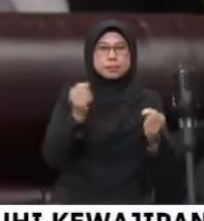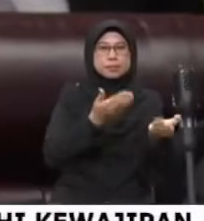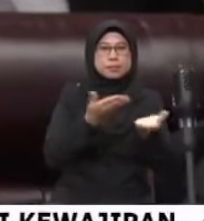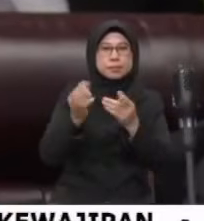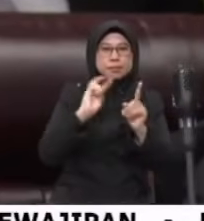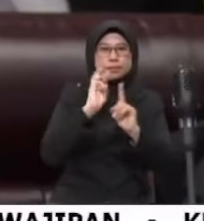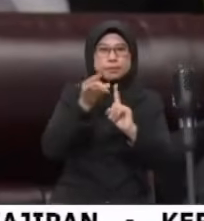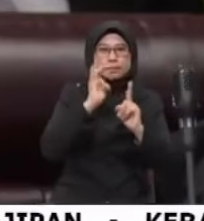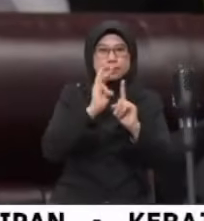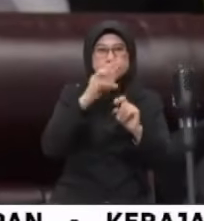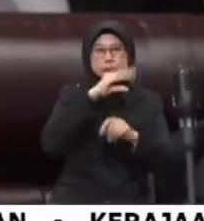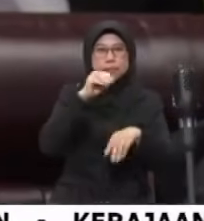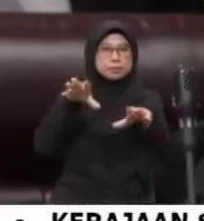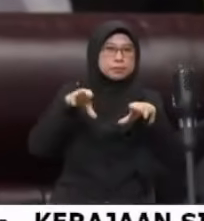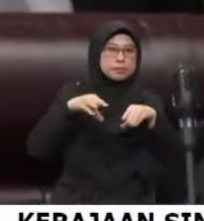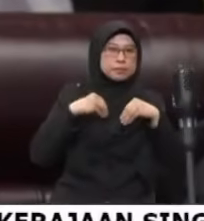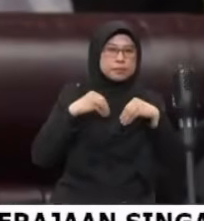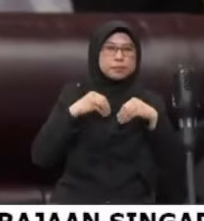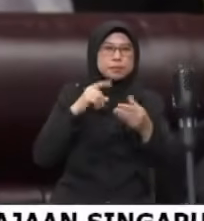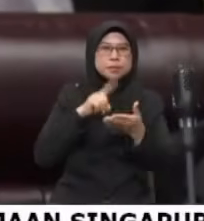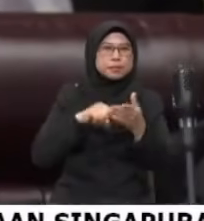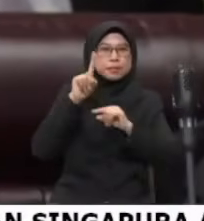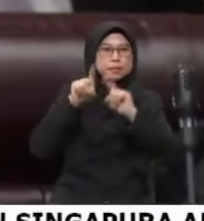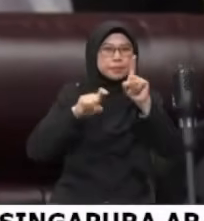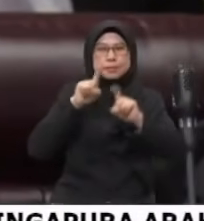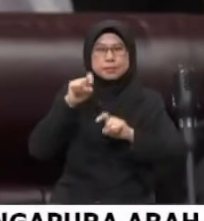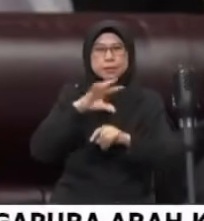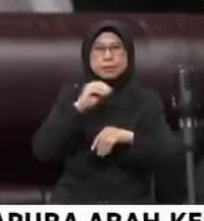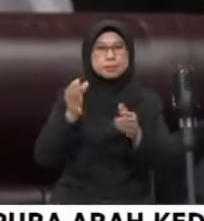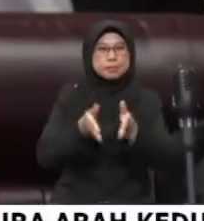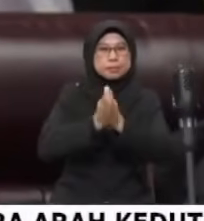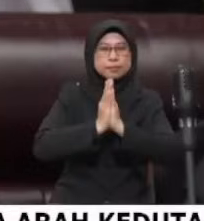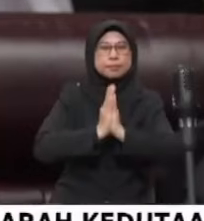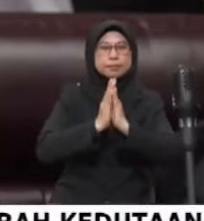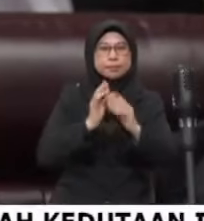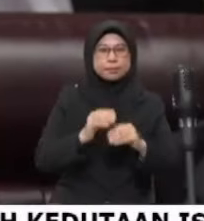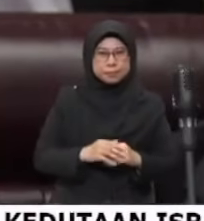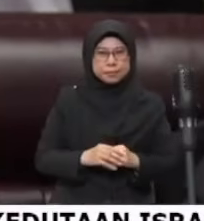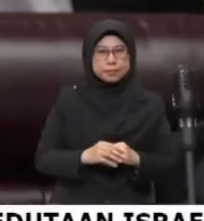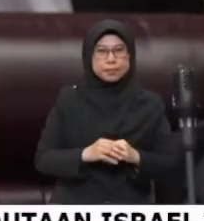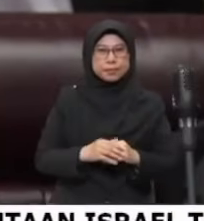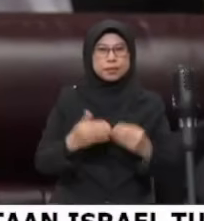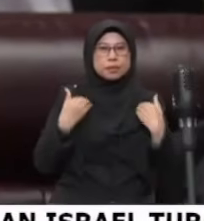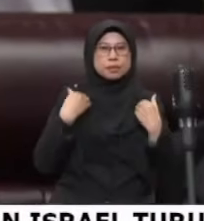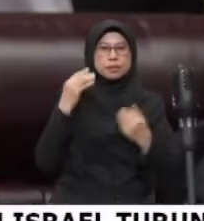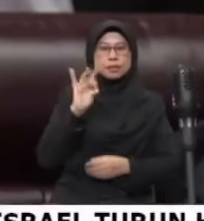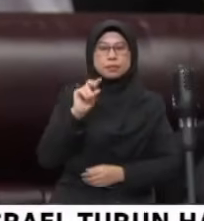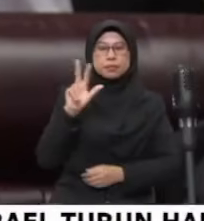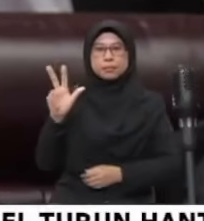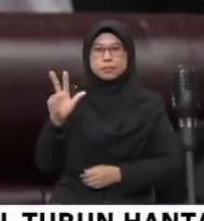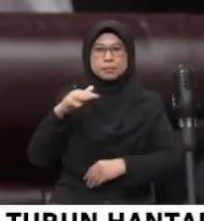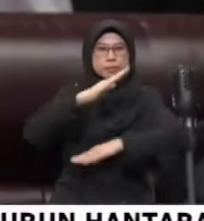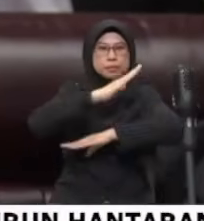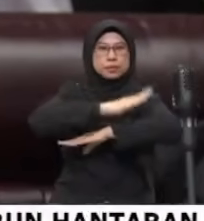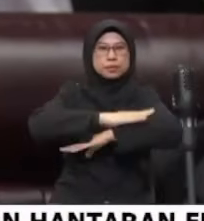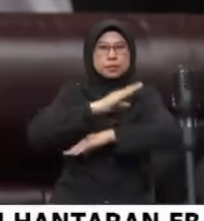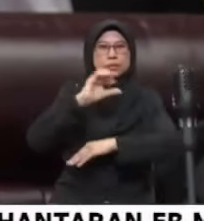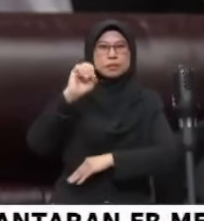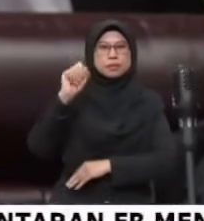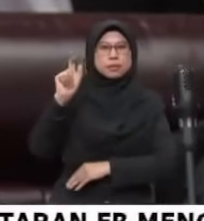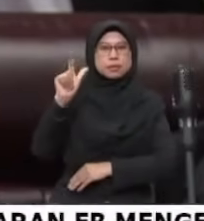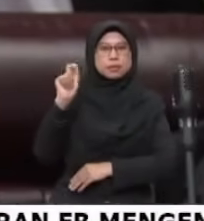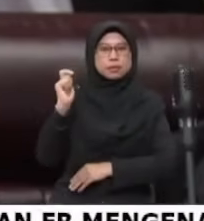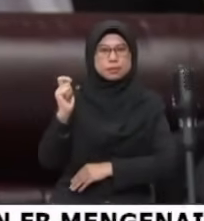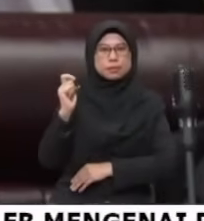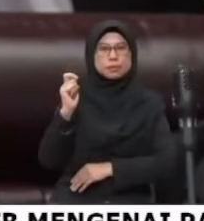JKM dan menerima sebarang pertanyaan serta permohonan dari orang awam sebanyak 83 kaunter Satelite dibuka